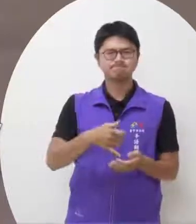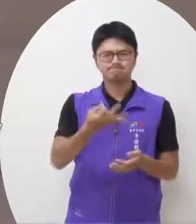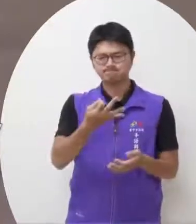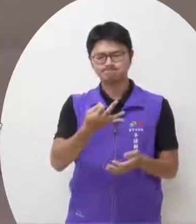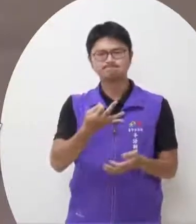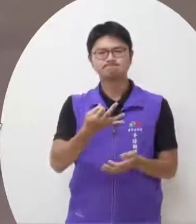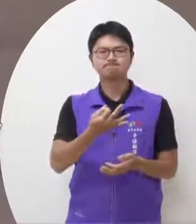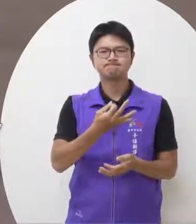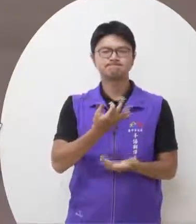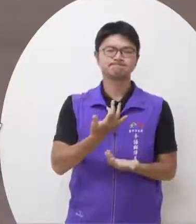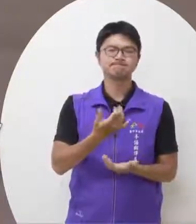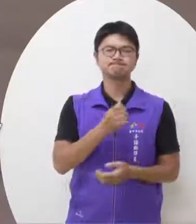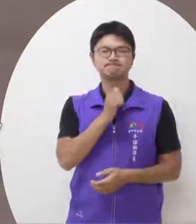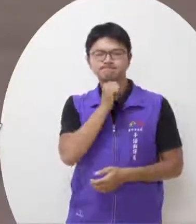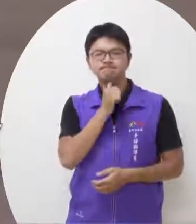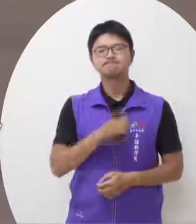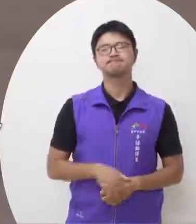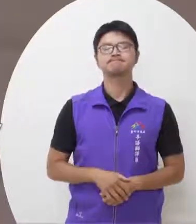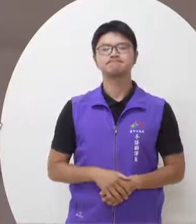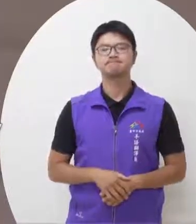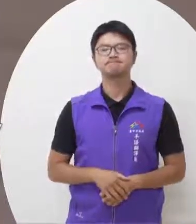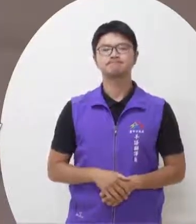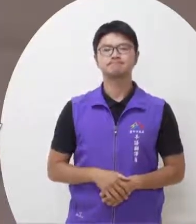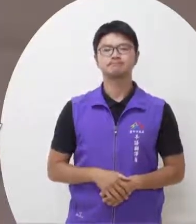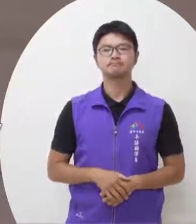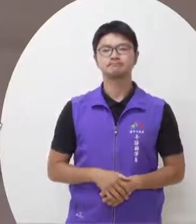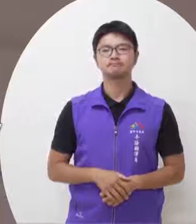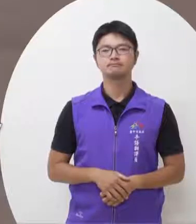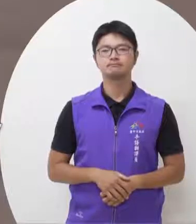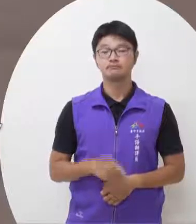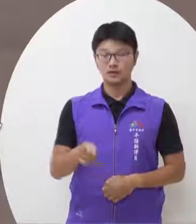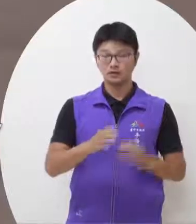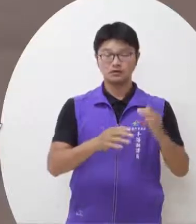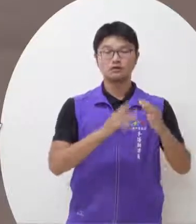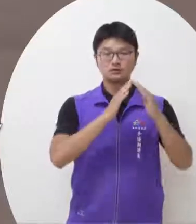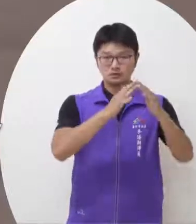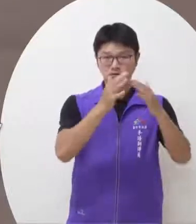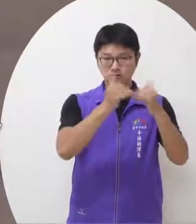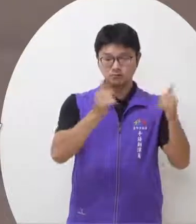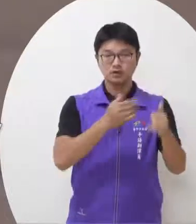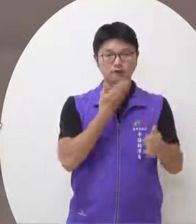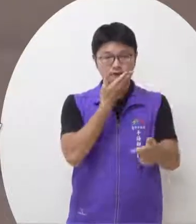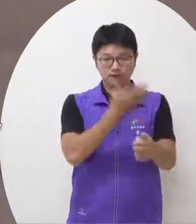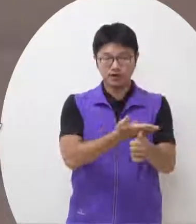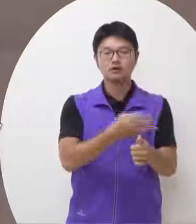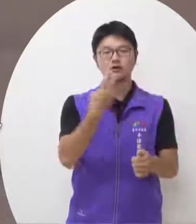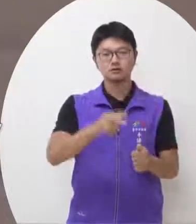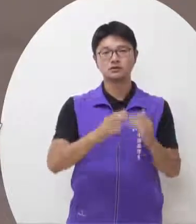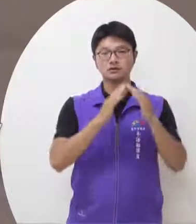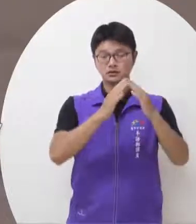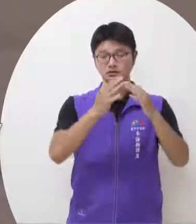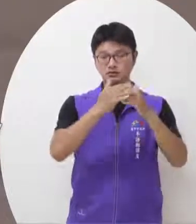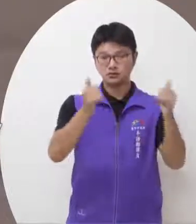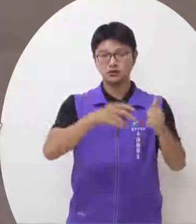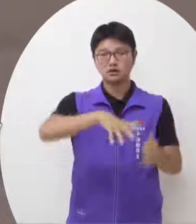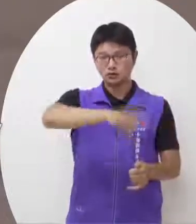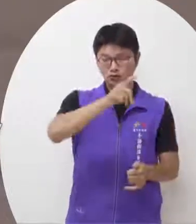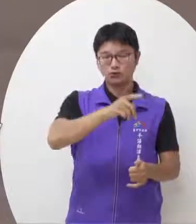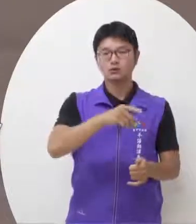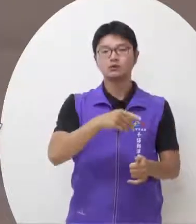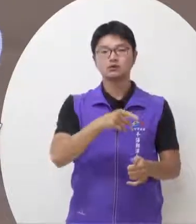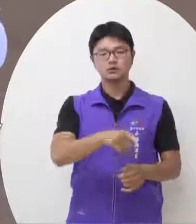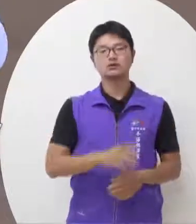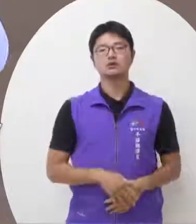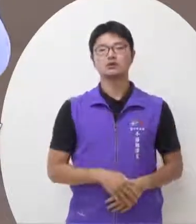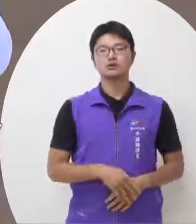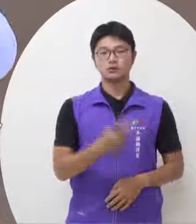我们也要帮助年轻人，所以除了市民优惠、市民优先、限定市民双十公车以外